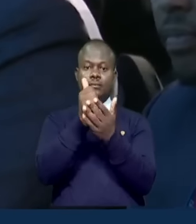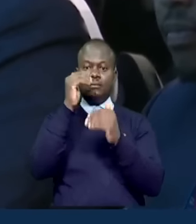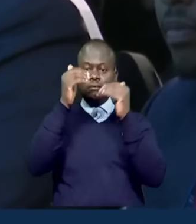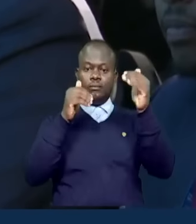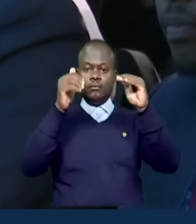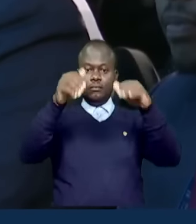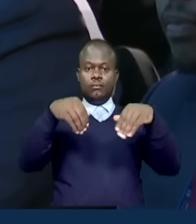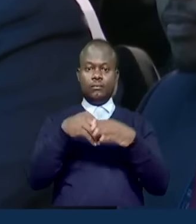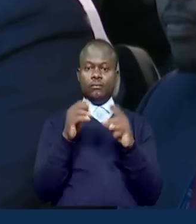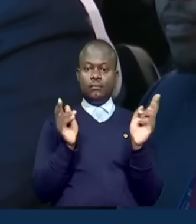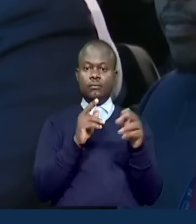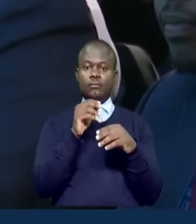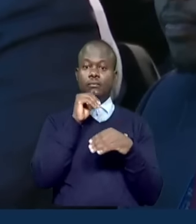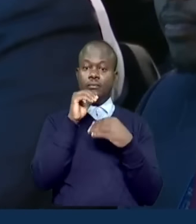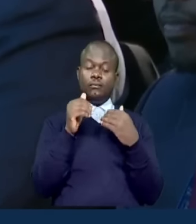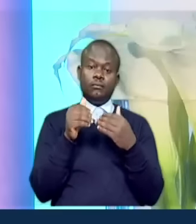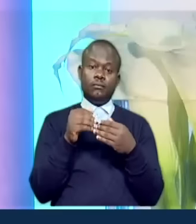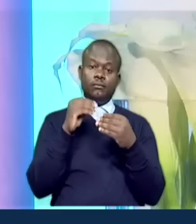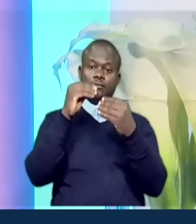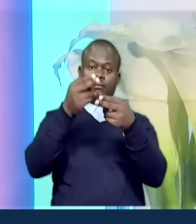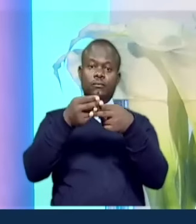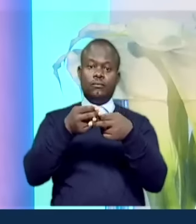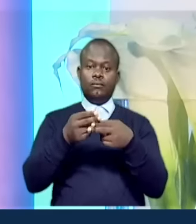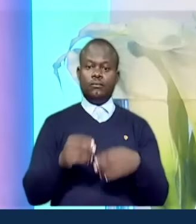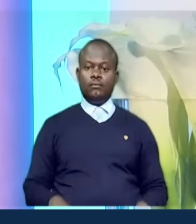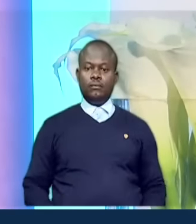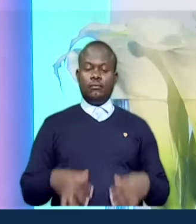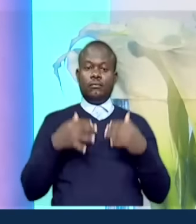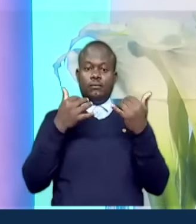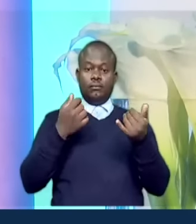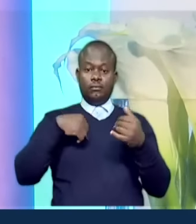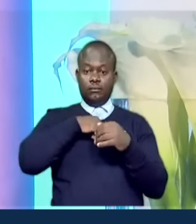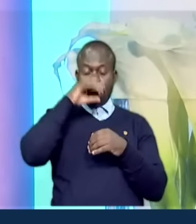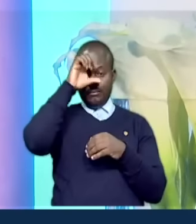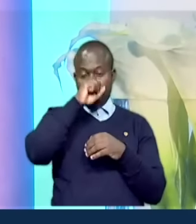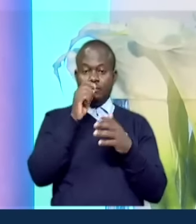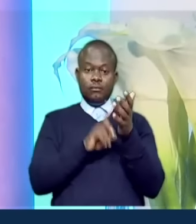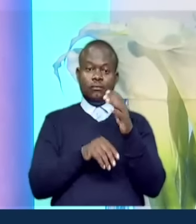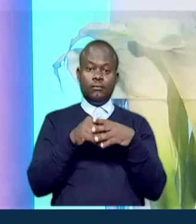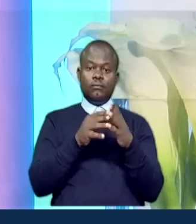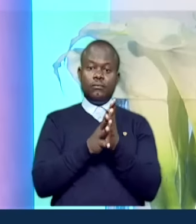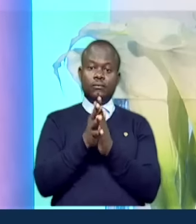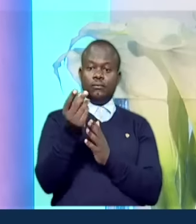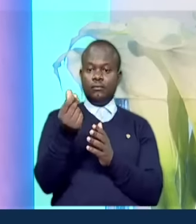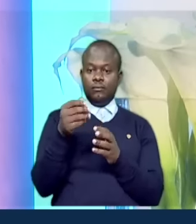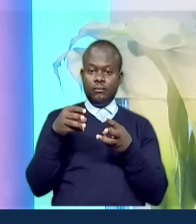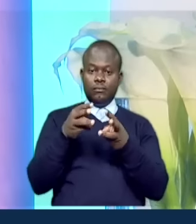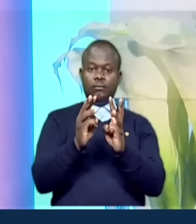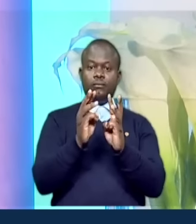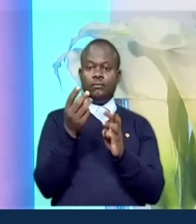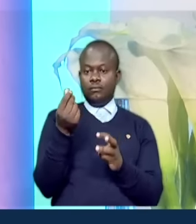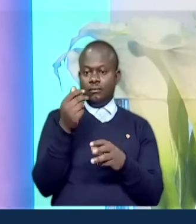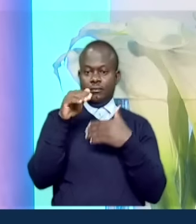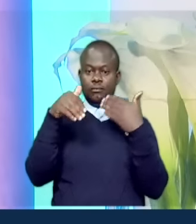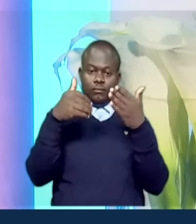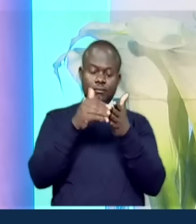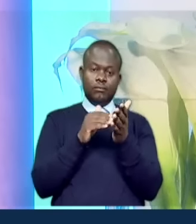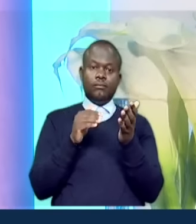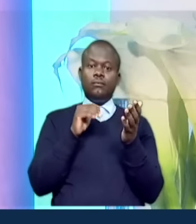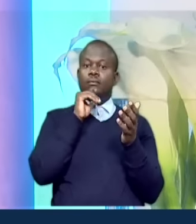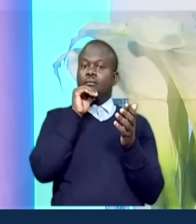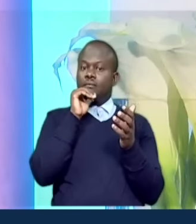n'ubworozi ubusanzwe budakunze gutangwamo inguzanyo. Ubu ngubu igisigaye noneho gushora amafaranga ku buryo aya mafaranga